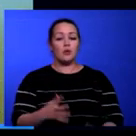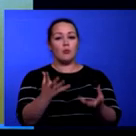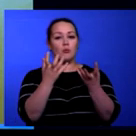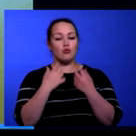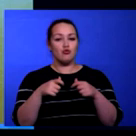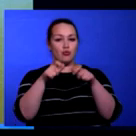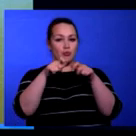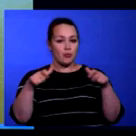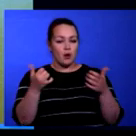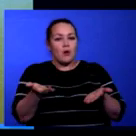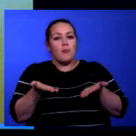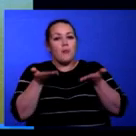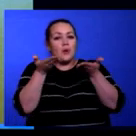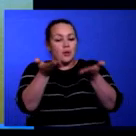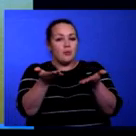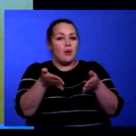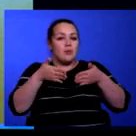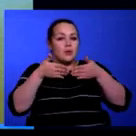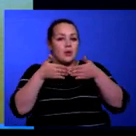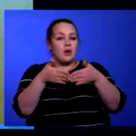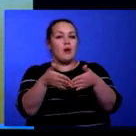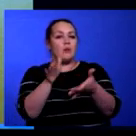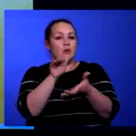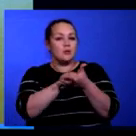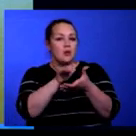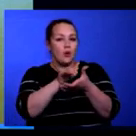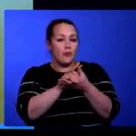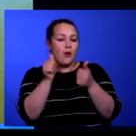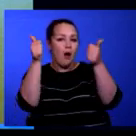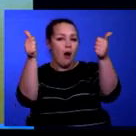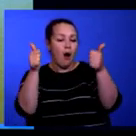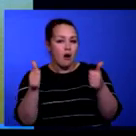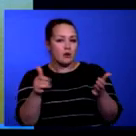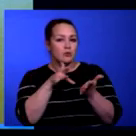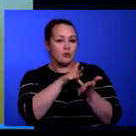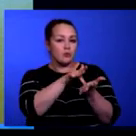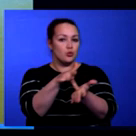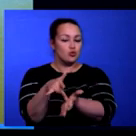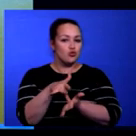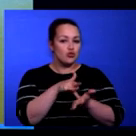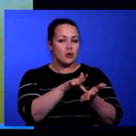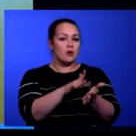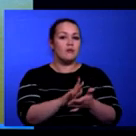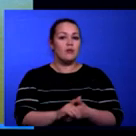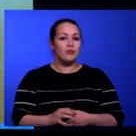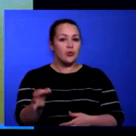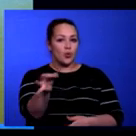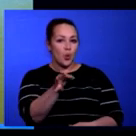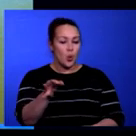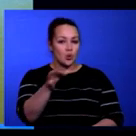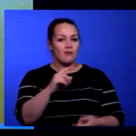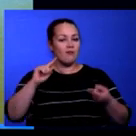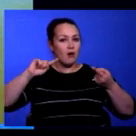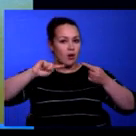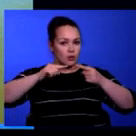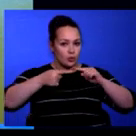поднимаемся на корабль знакомимся с картой нашего путешествия посетим остров антонимов